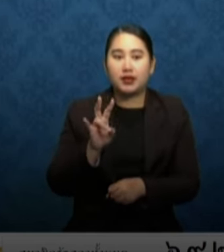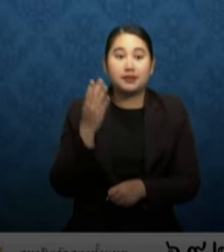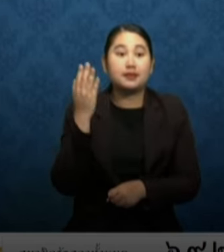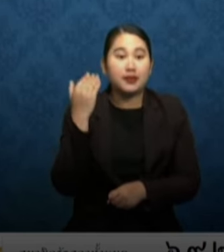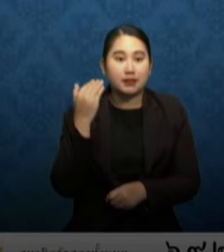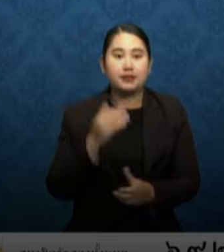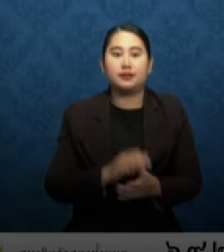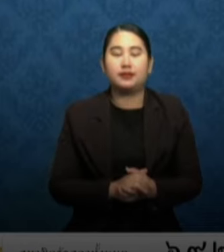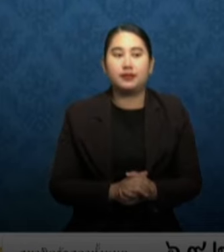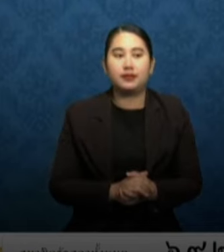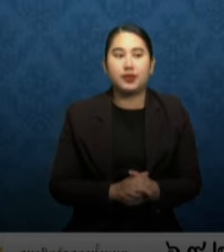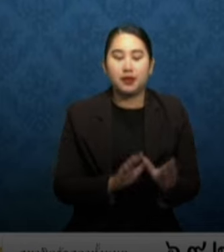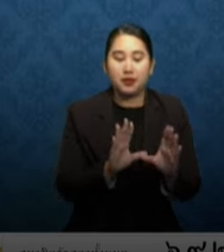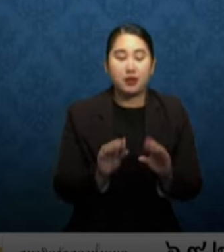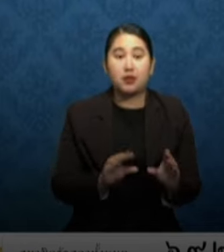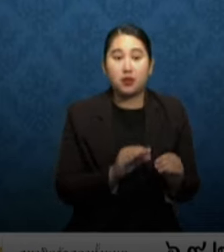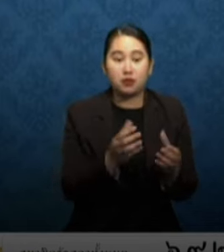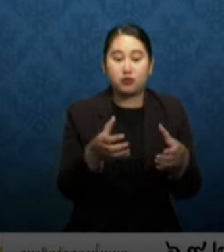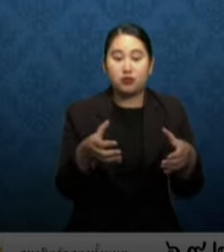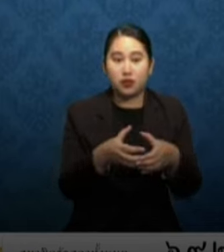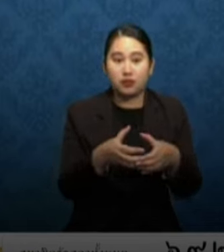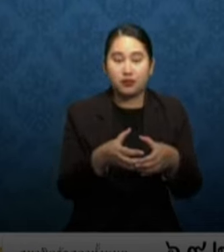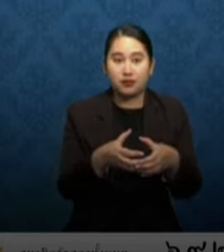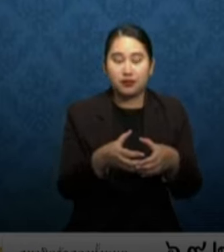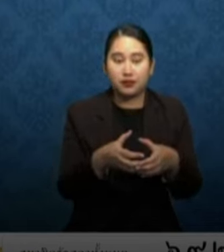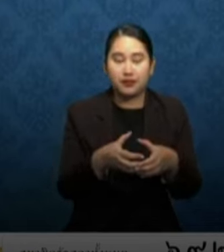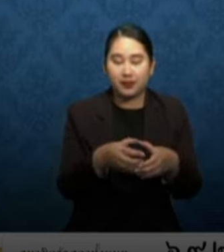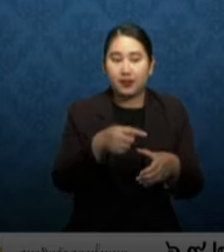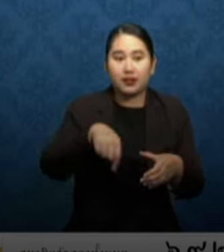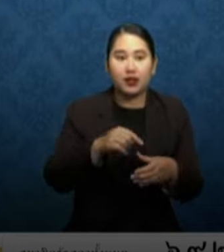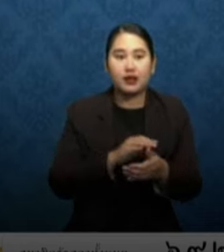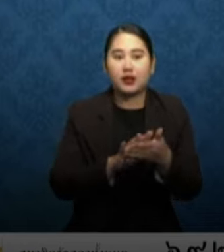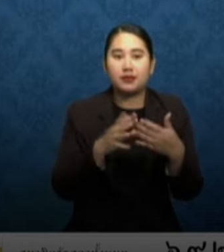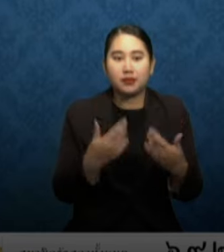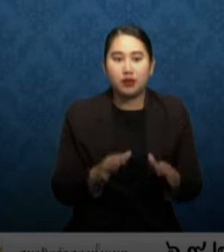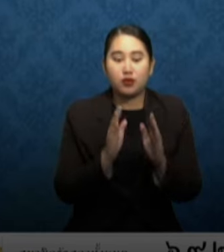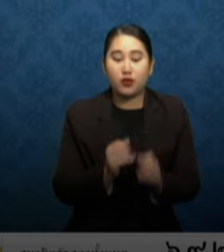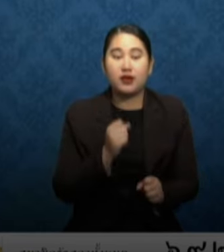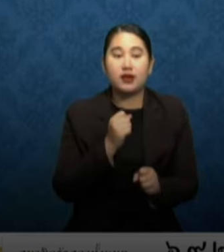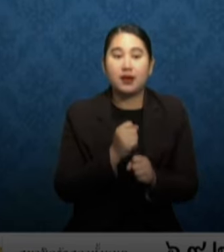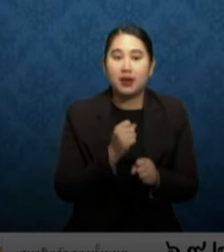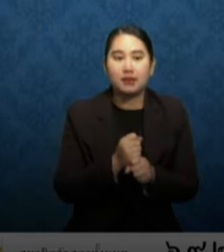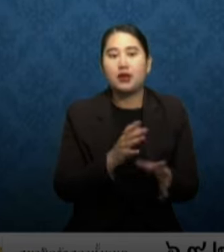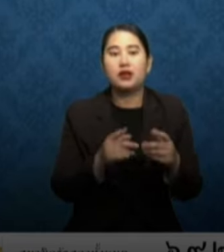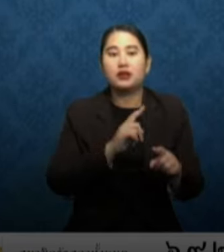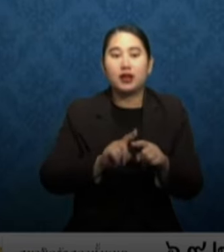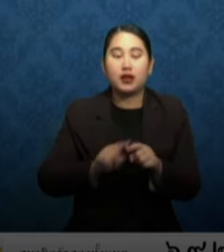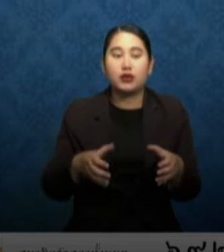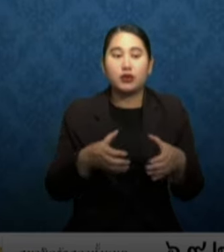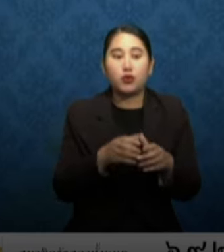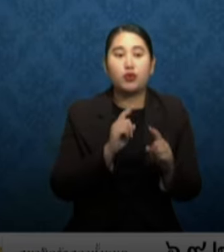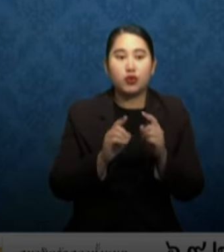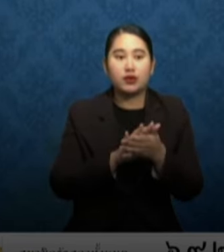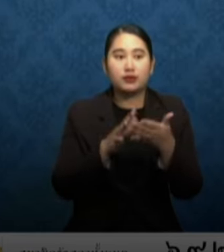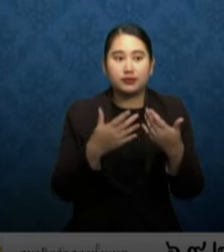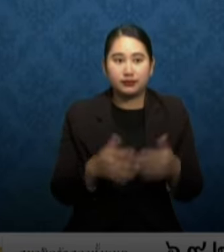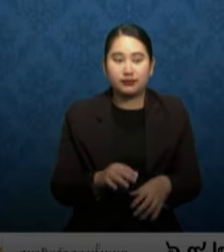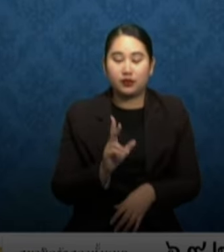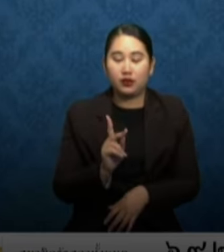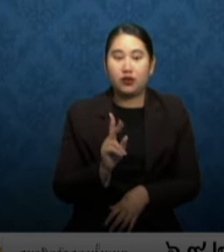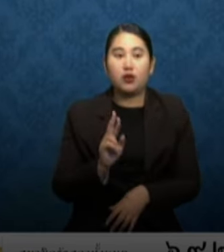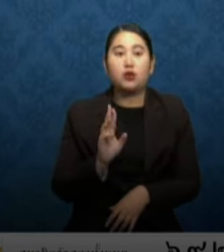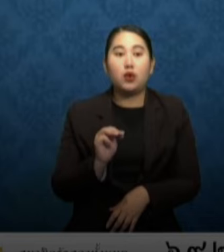2567หลังการประชุมร่วมกันแล้วกับลูกจ้างที่เดือดร้อนนายจ้างและหน่วยงานที่เกี่ยวข้องกรม